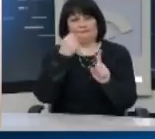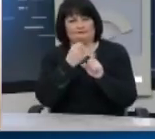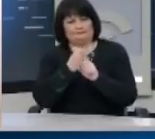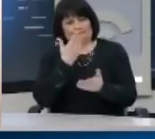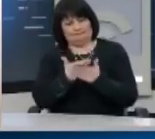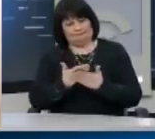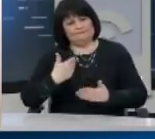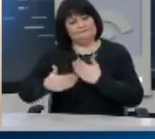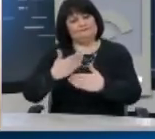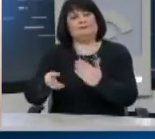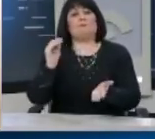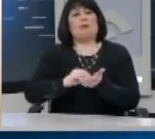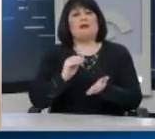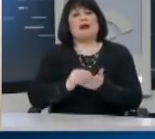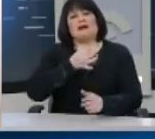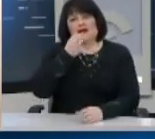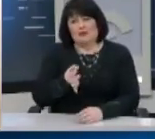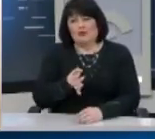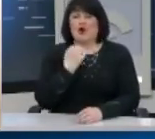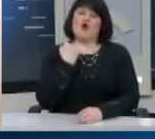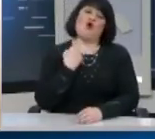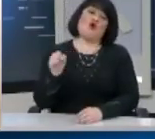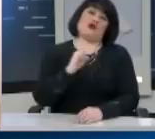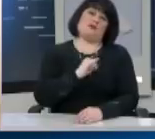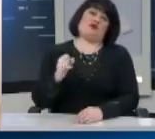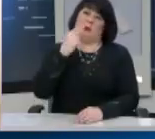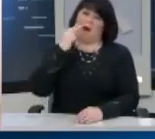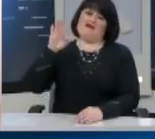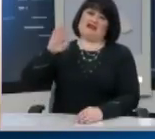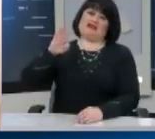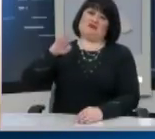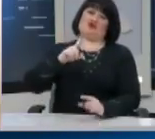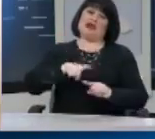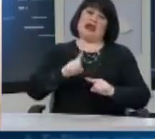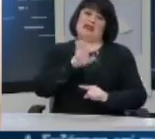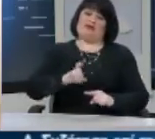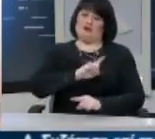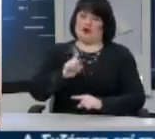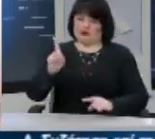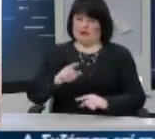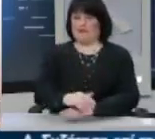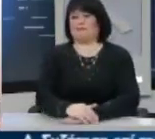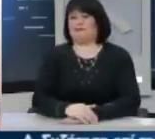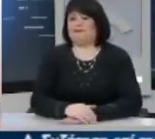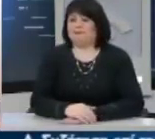διεκδίκησης για μία ακόμα φορά όχι ποτέ πια φασισμός στην ελλάδα και την